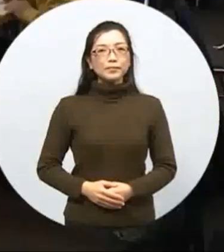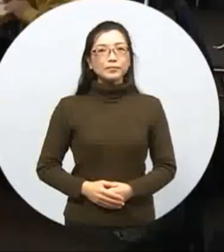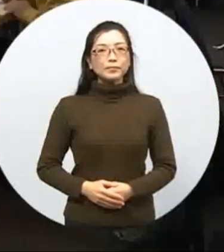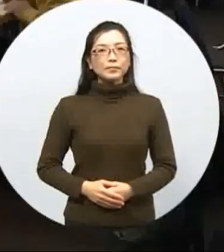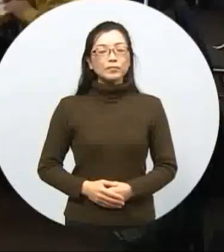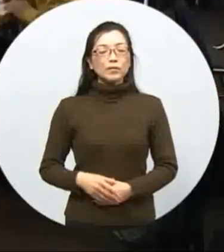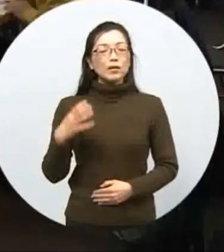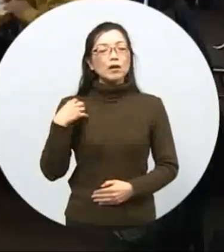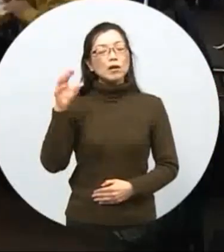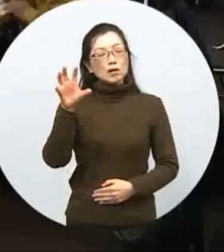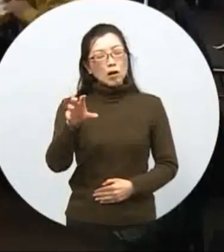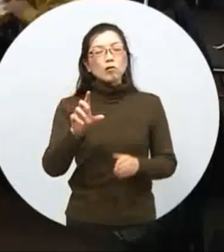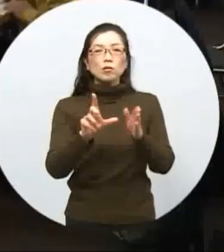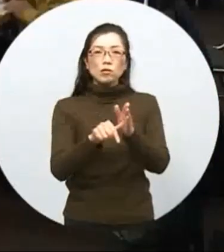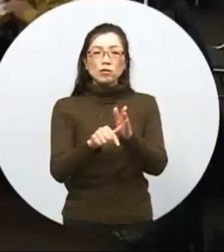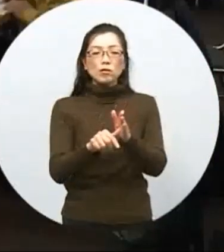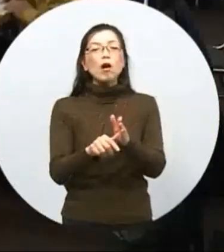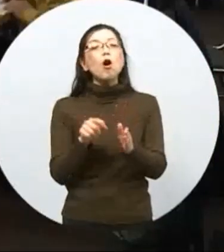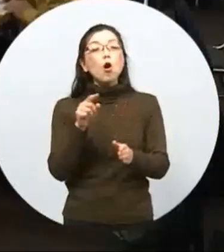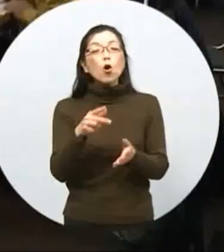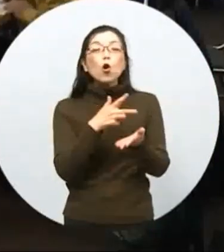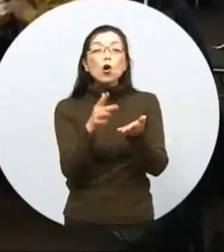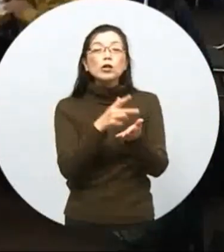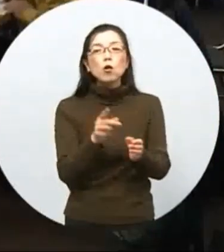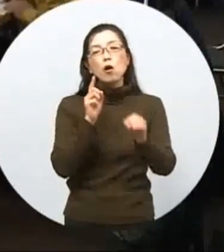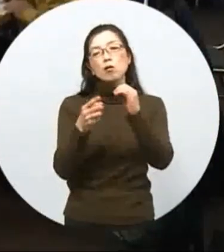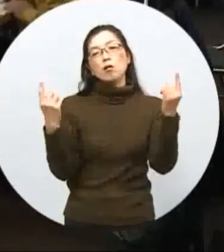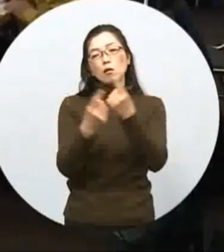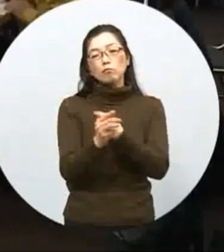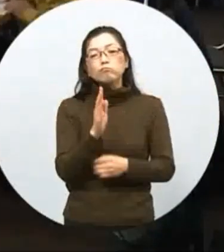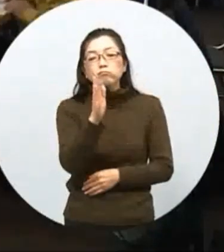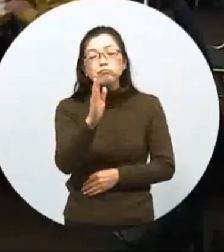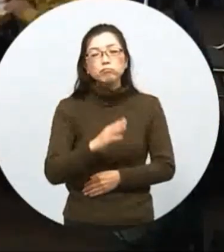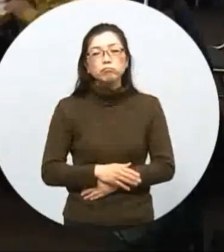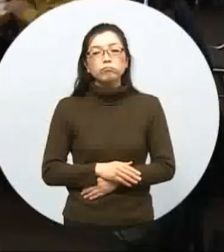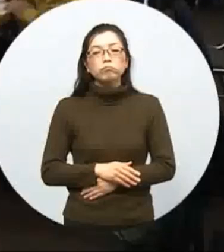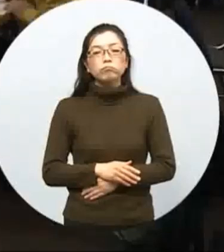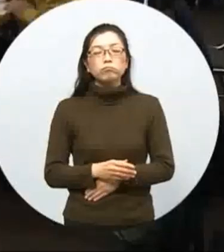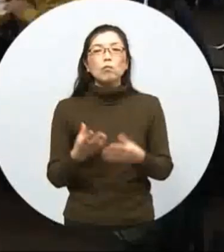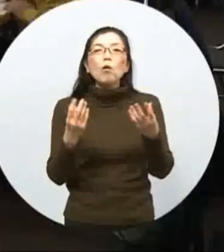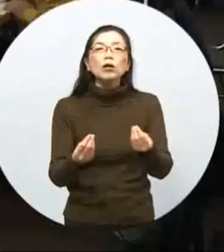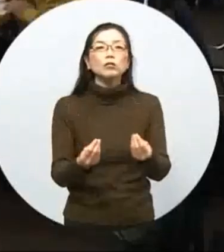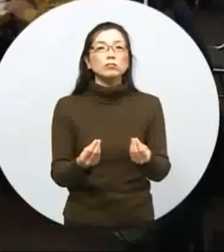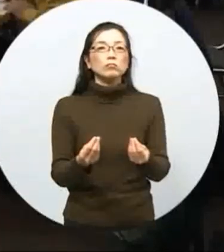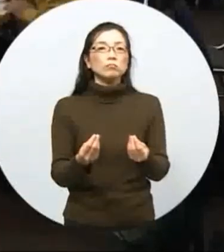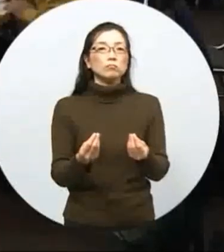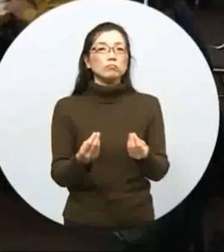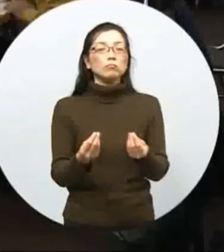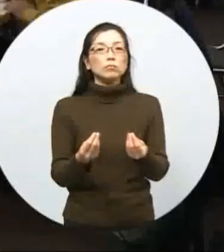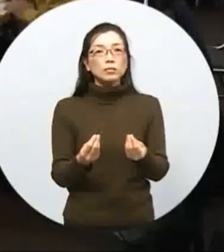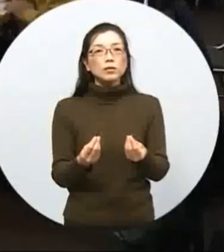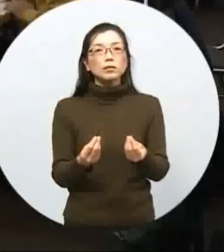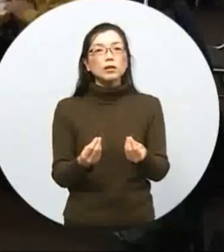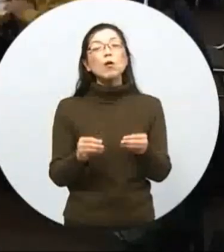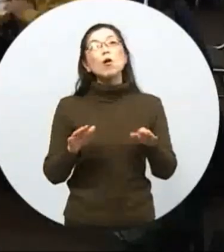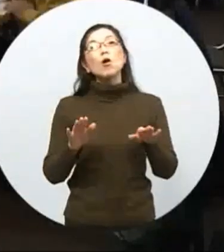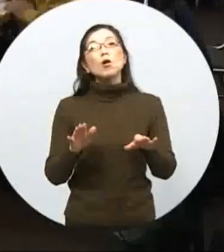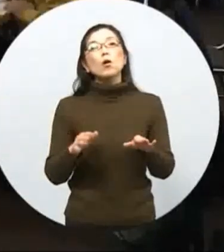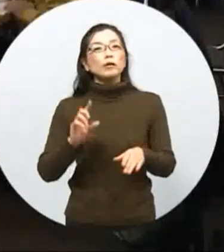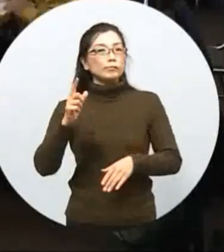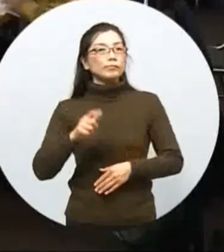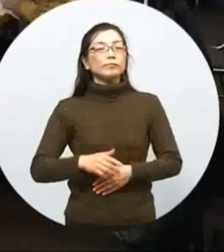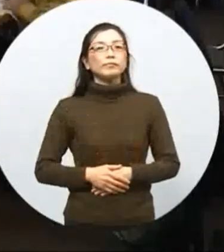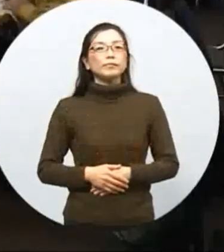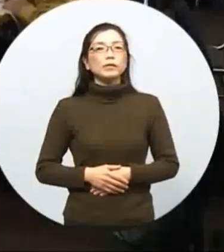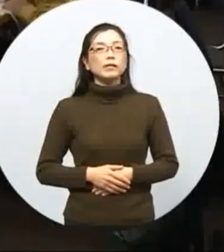委託ですとこの資料をデジタル化してくださいっていうところで終わりになってしまうところが、今回シニア